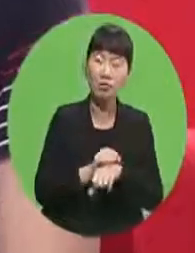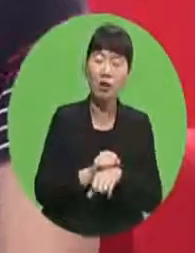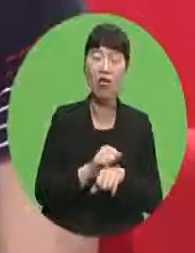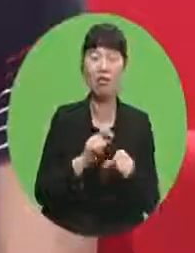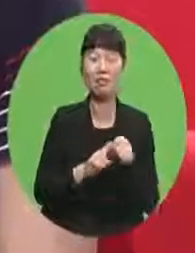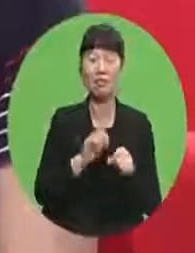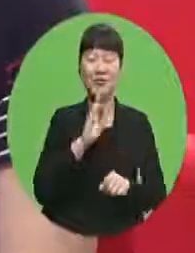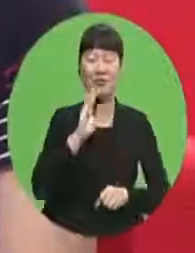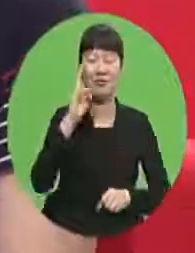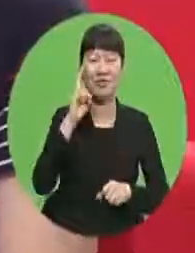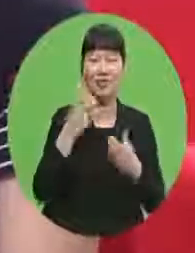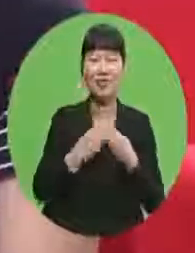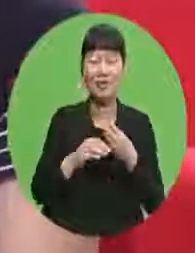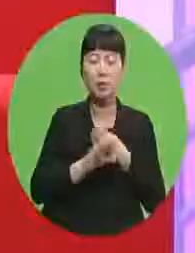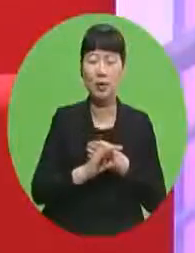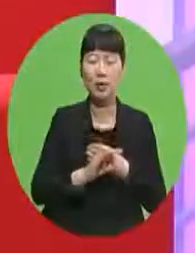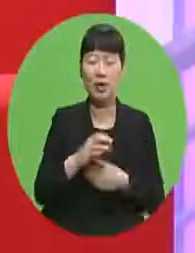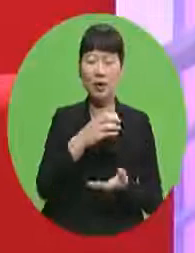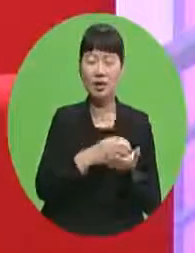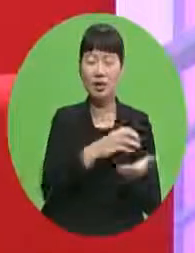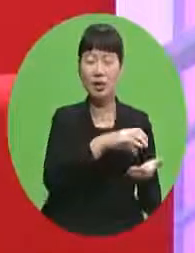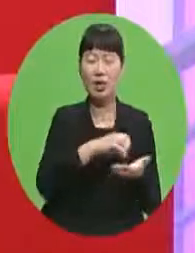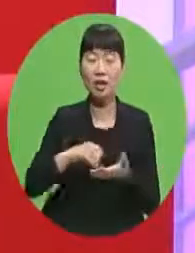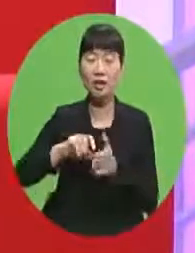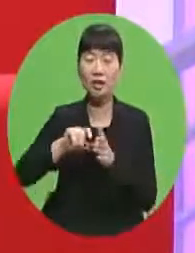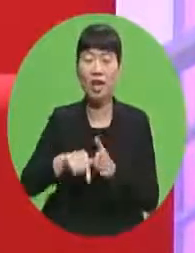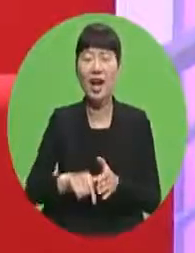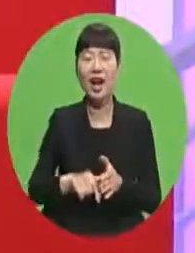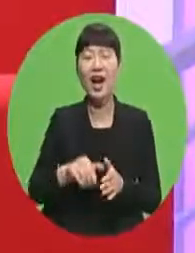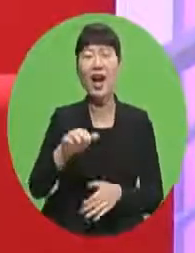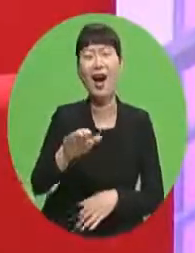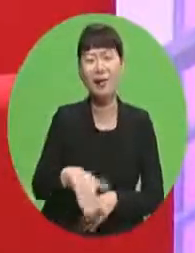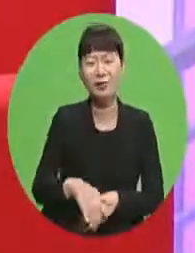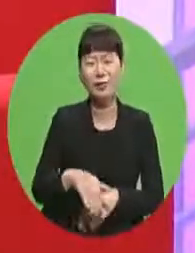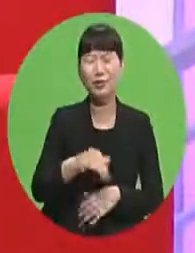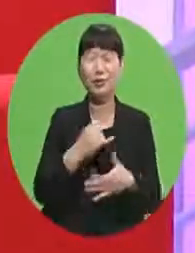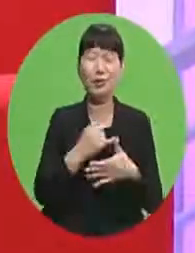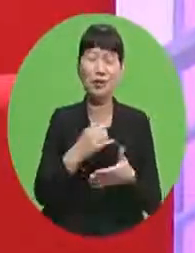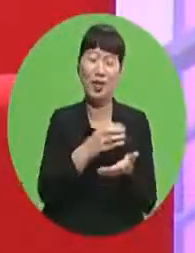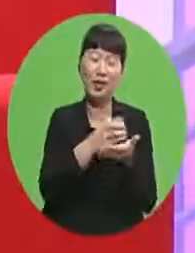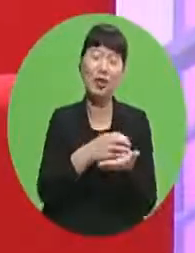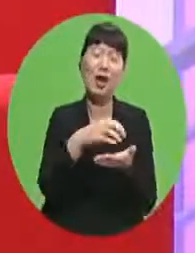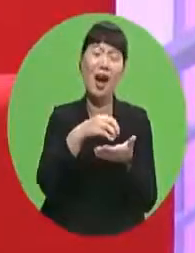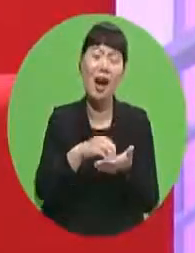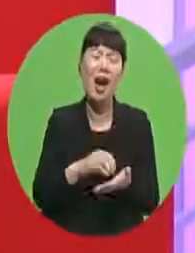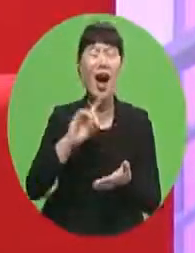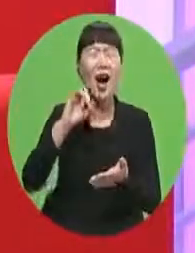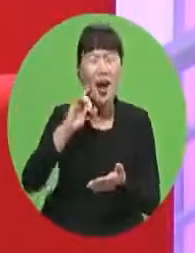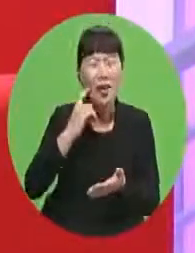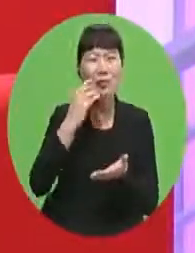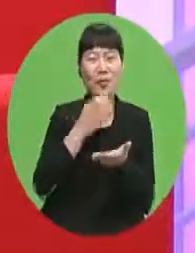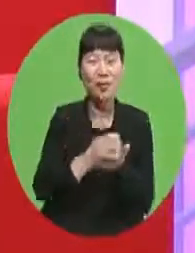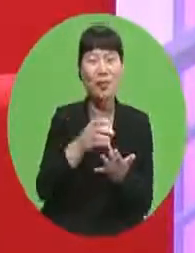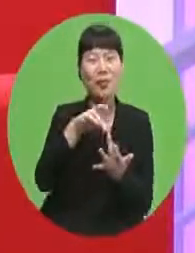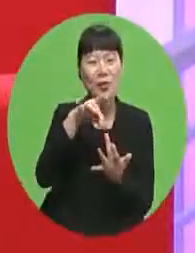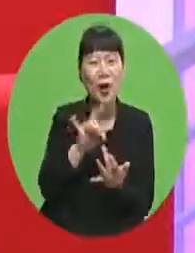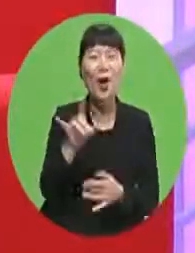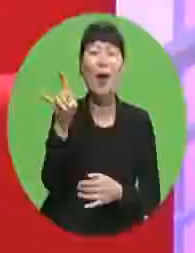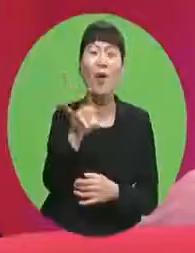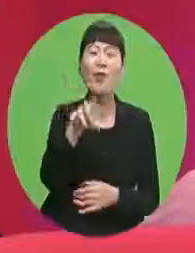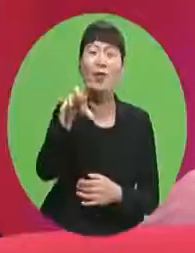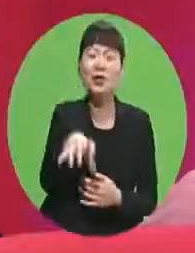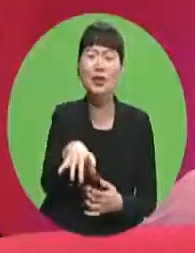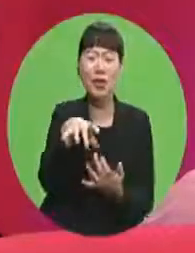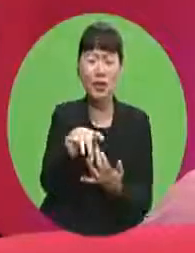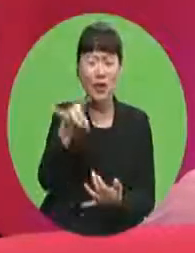네. 거죠. 그래서 예를 들어 아이가 컵을 가지고 왔을 때 아우 보미가 컵 갖고 와서 어머 너 예쁜 컵도 골랐다. 너 이거 어디서